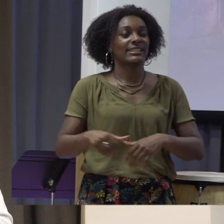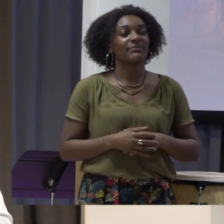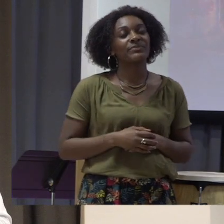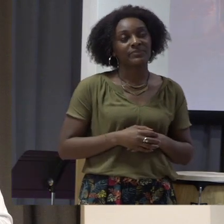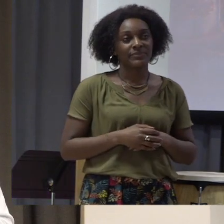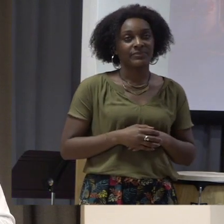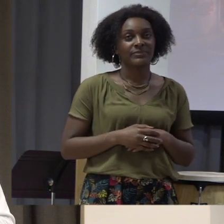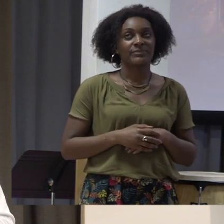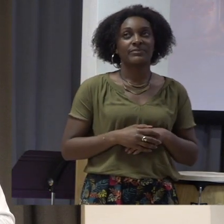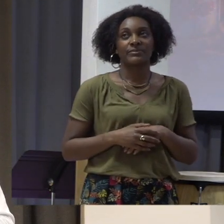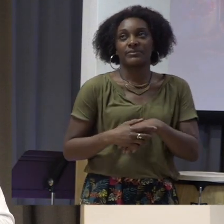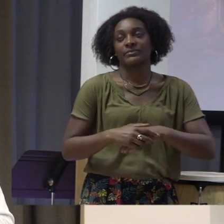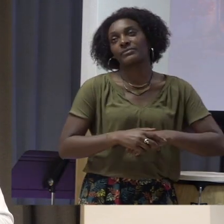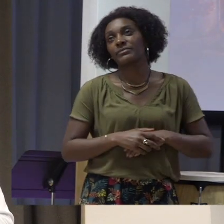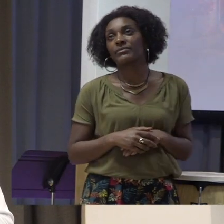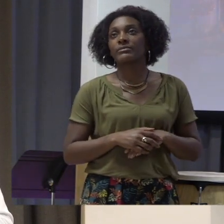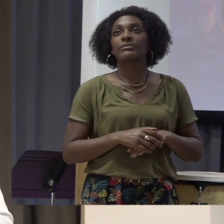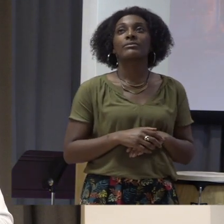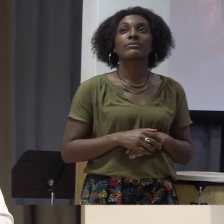6, 11,